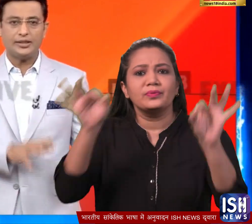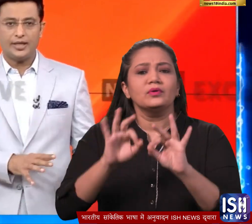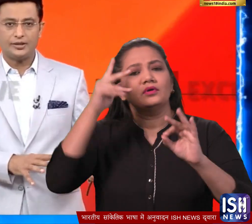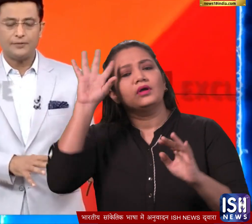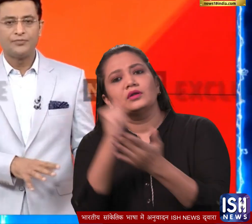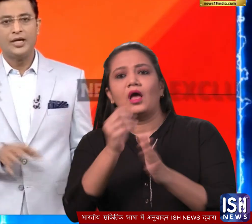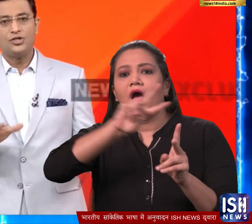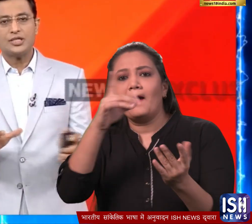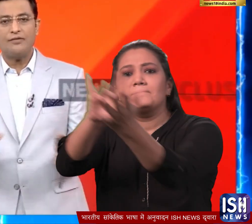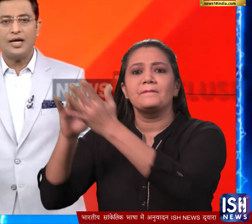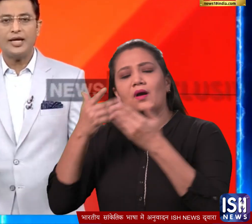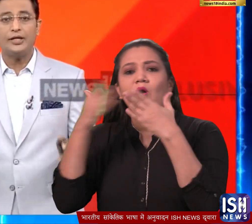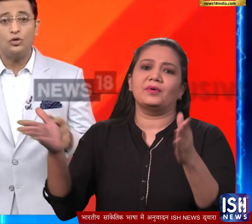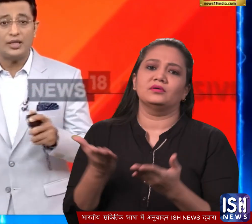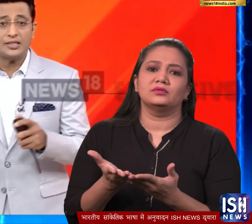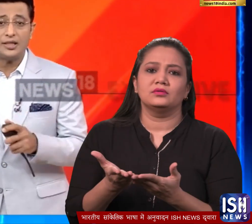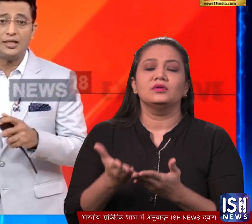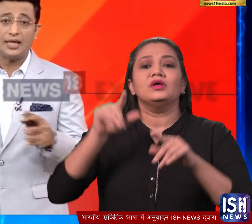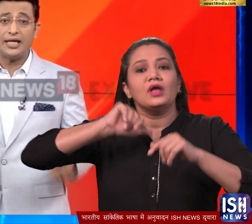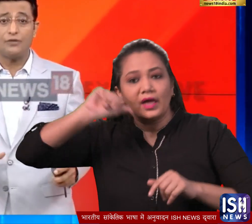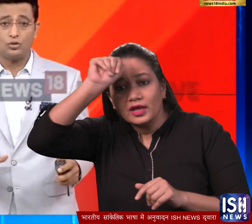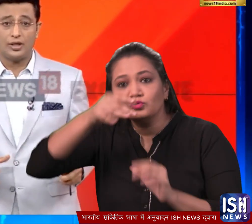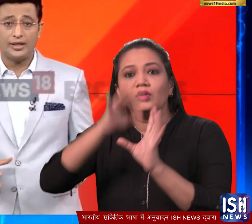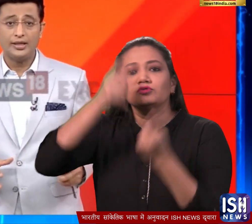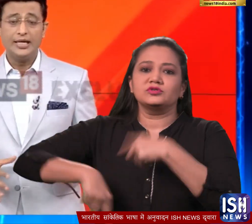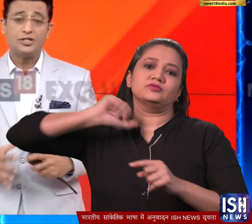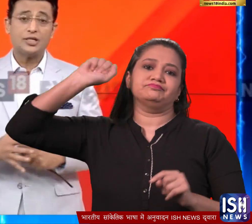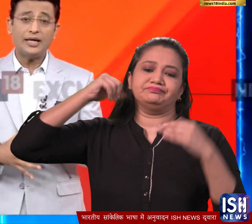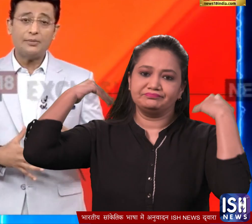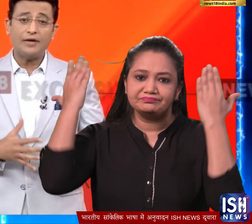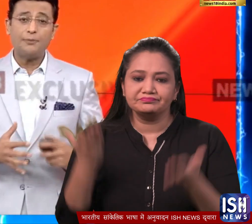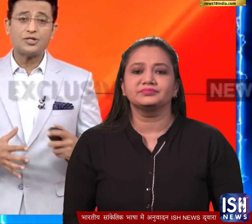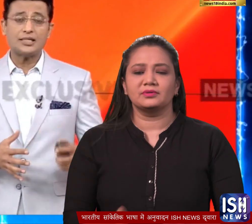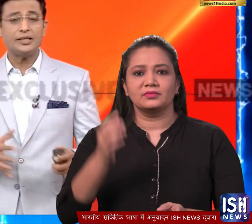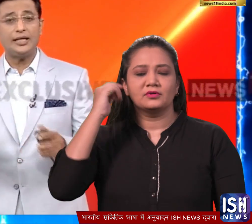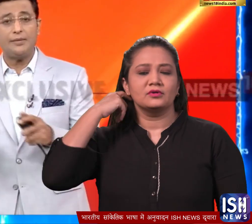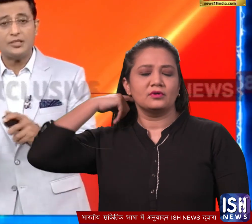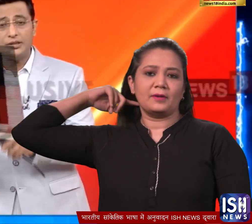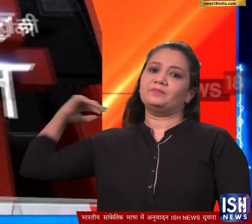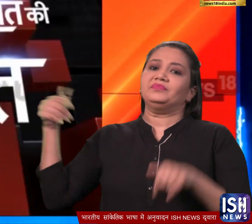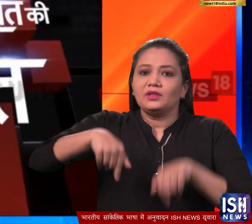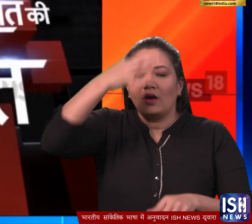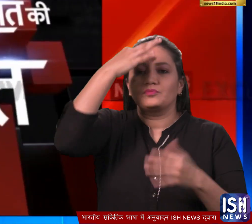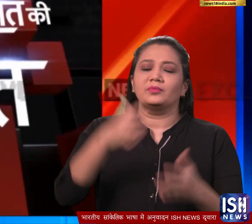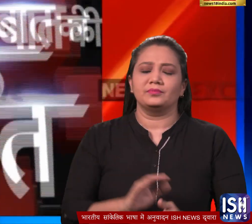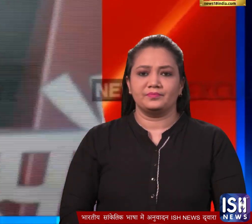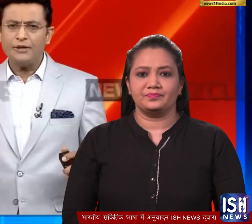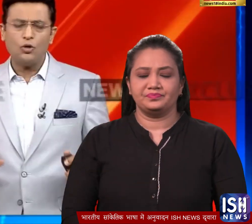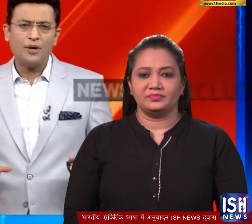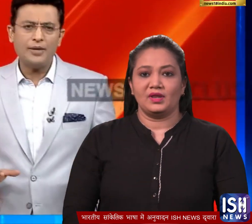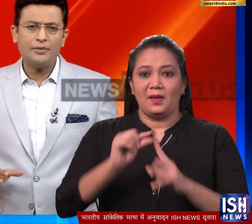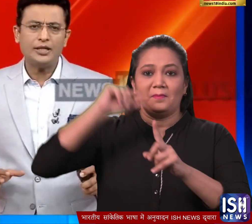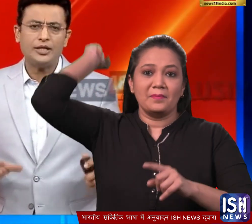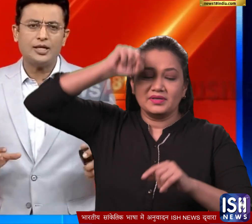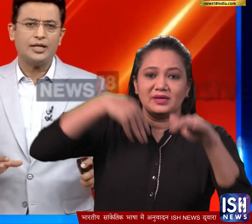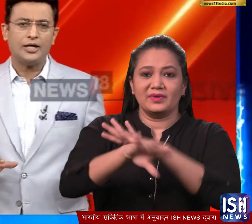लिए जगह तय कर दी, जिसका वहां के हिंदूवादी संगठन लगातार विरोध कर रहे हैं, जिसके बाद यह बवाल प्रशासन के लिए भी सिरदर्द बन चुका है। पंजाब के